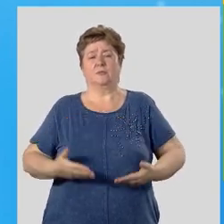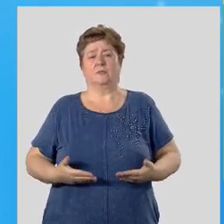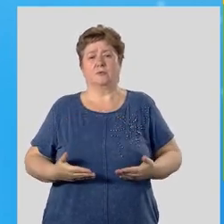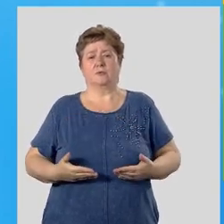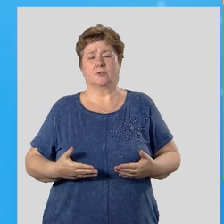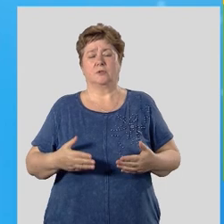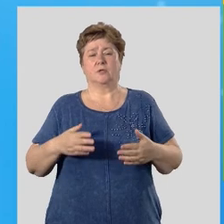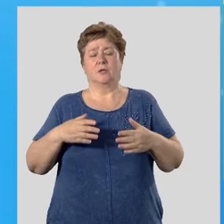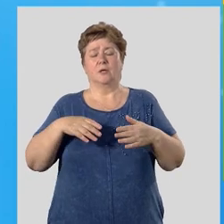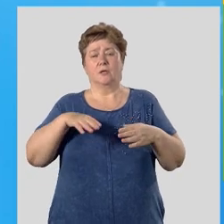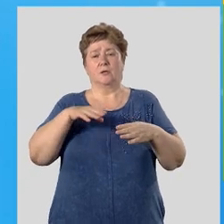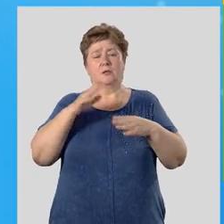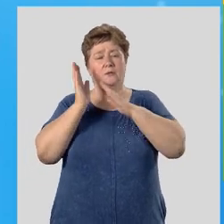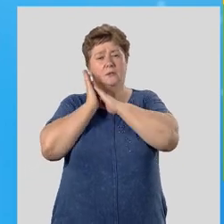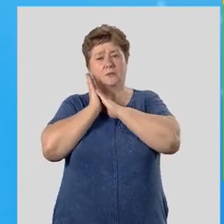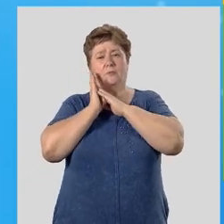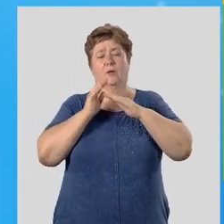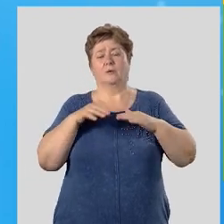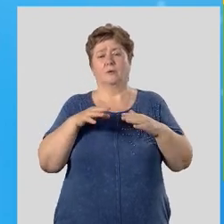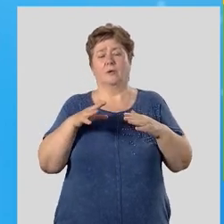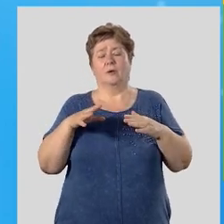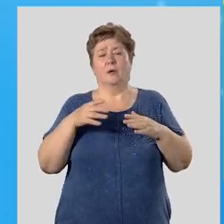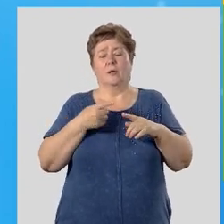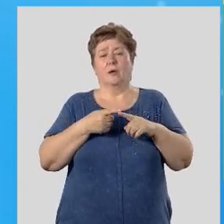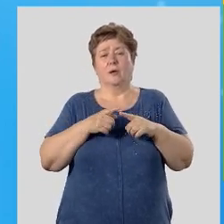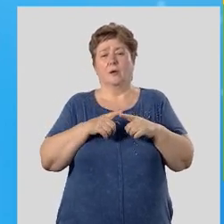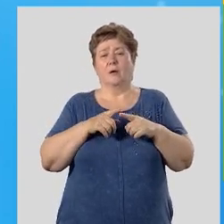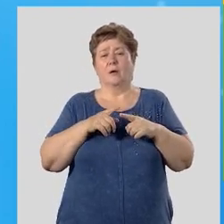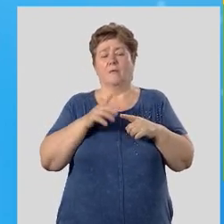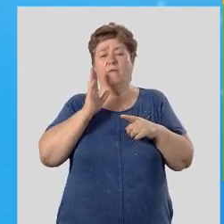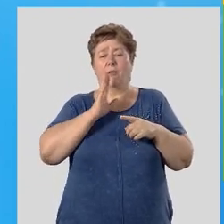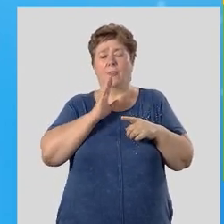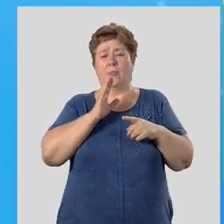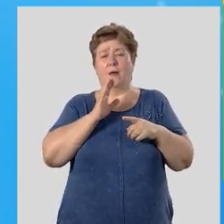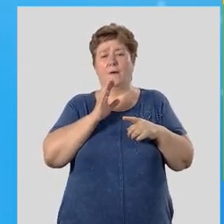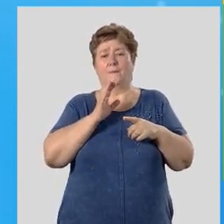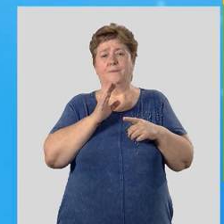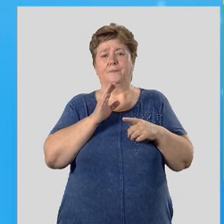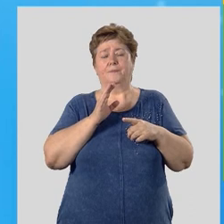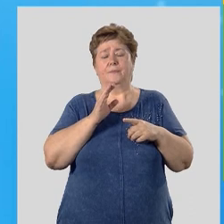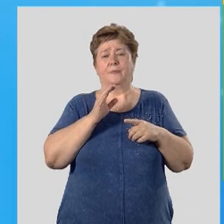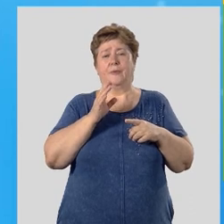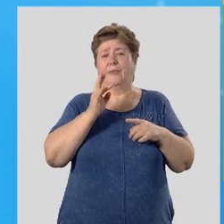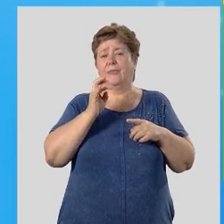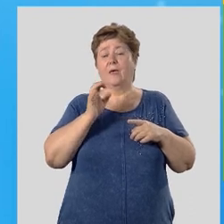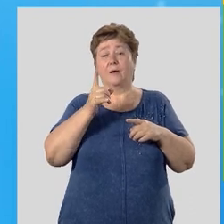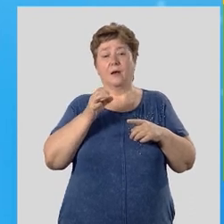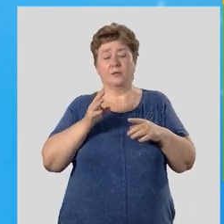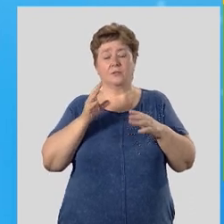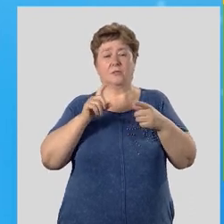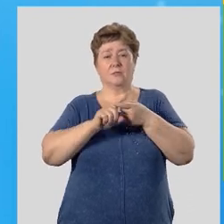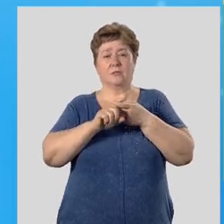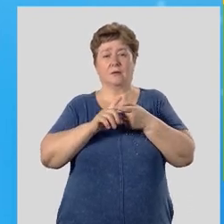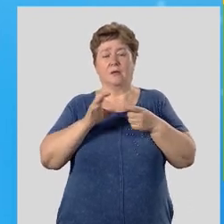жизни и впадают в анабиоз. Таким образом, вода не просто неорганическое соединение,